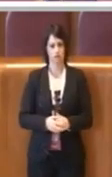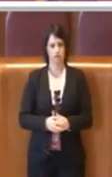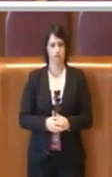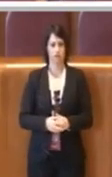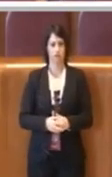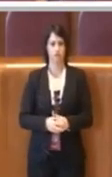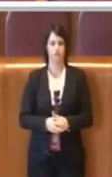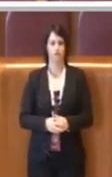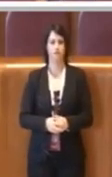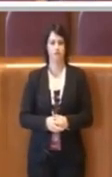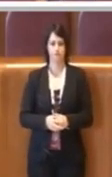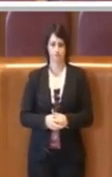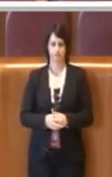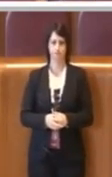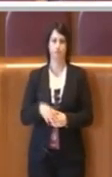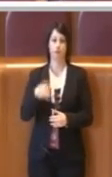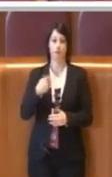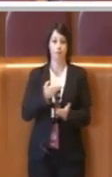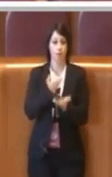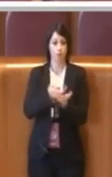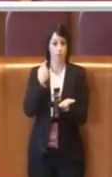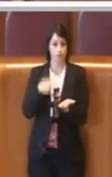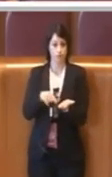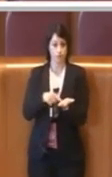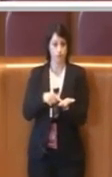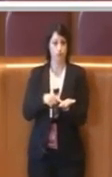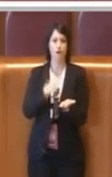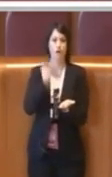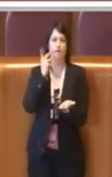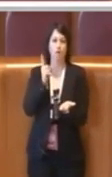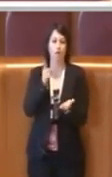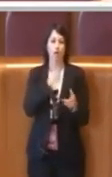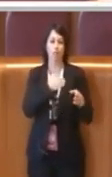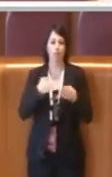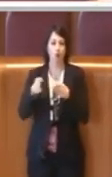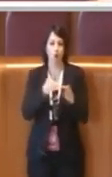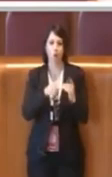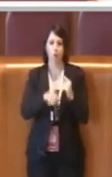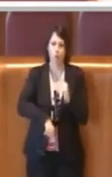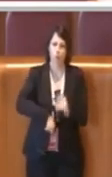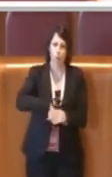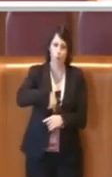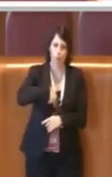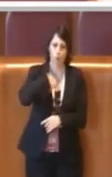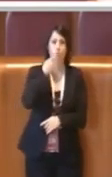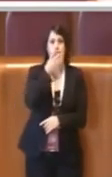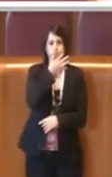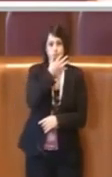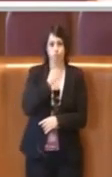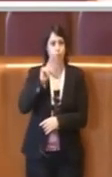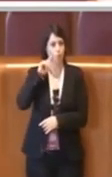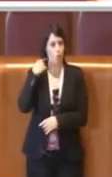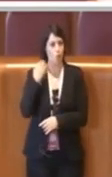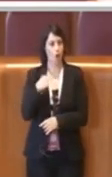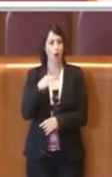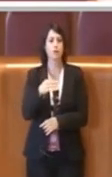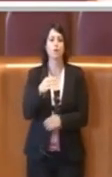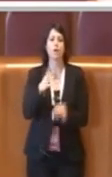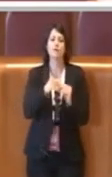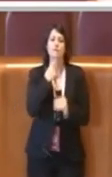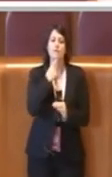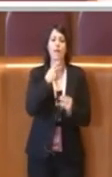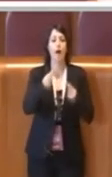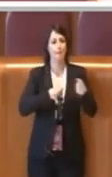questa mozione sancisce un percorso molto lungo e virtuoso fatto dall'amministrazione per